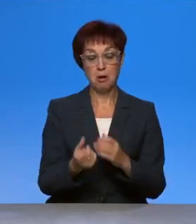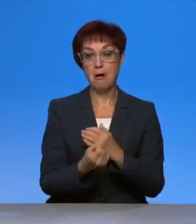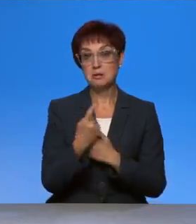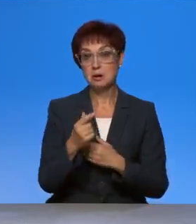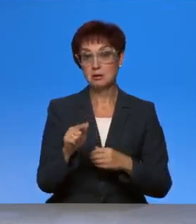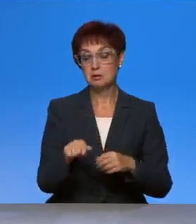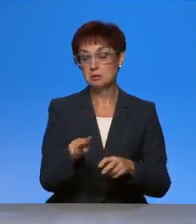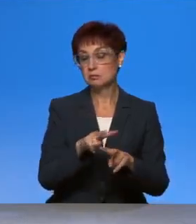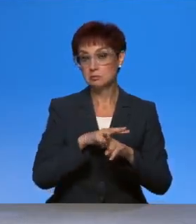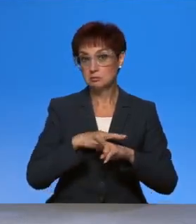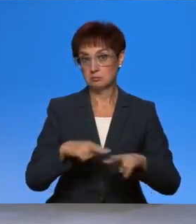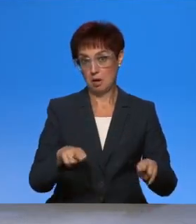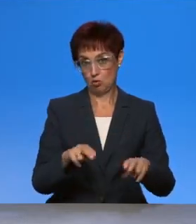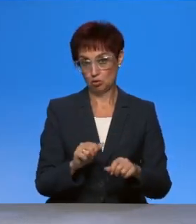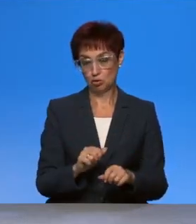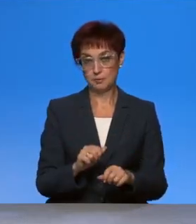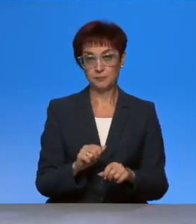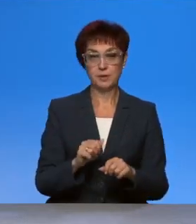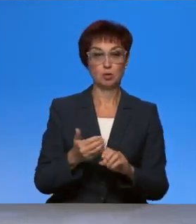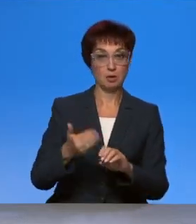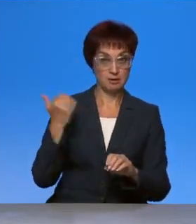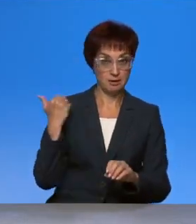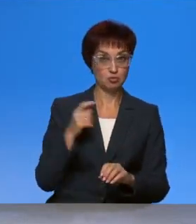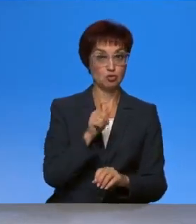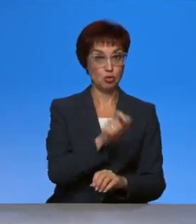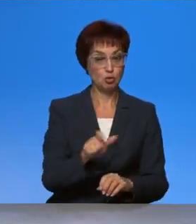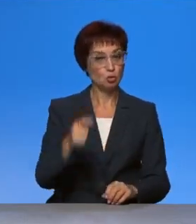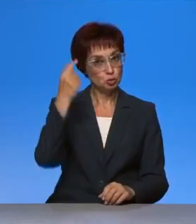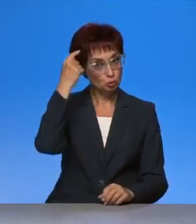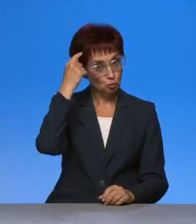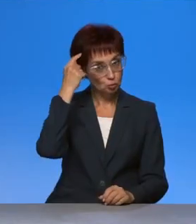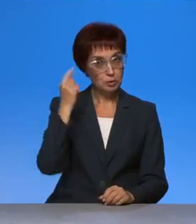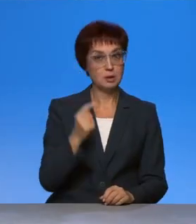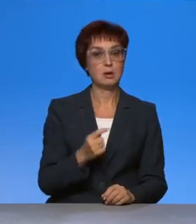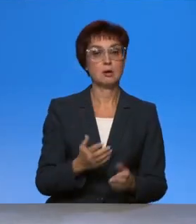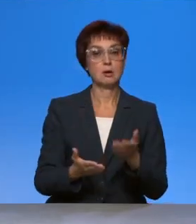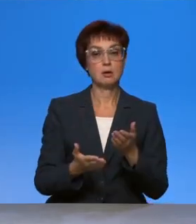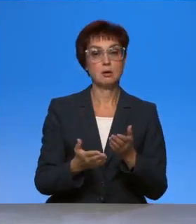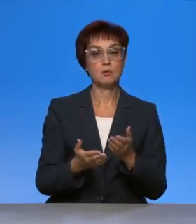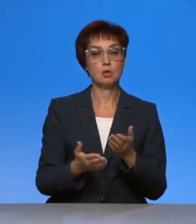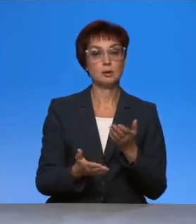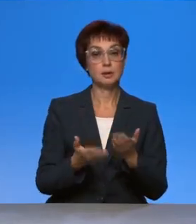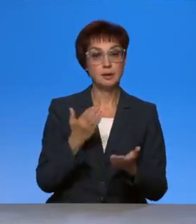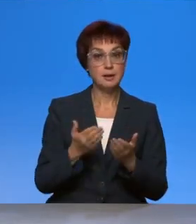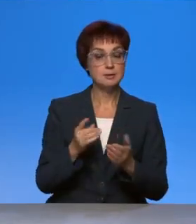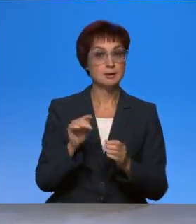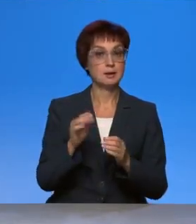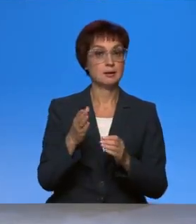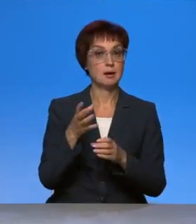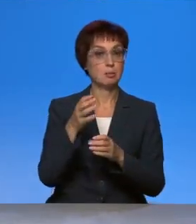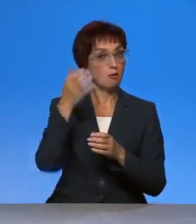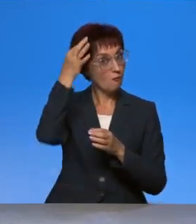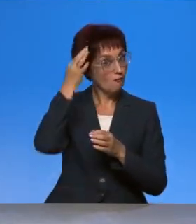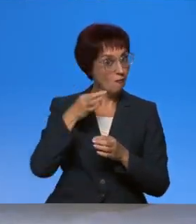тогда считали, что пучкообразный рост волос является причиной неполноценности. Он показал, что таких вещей нет, и